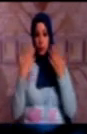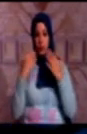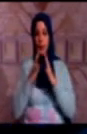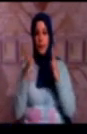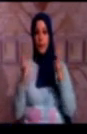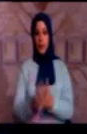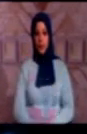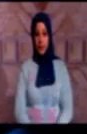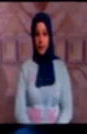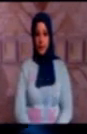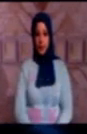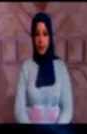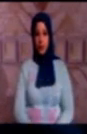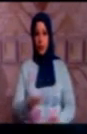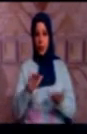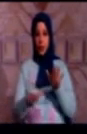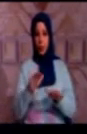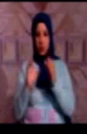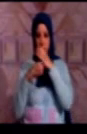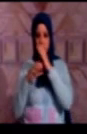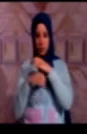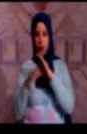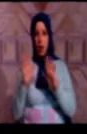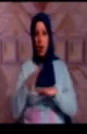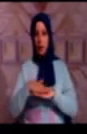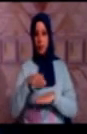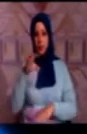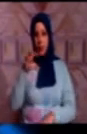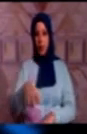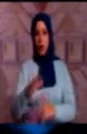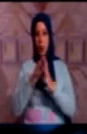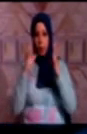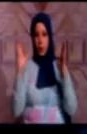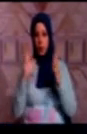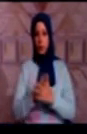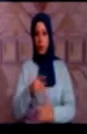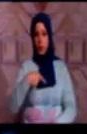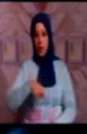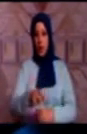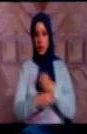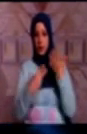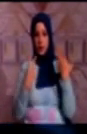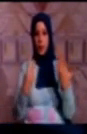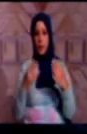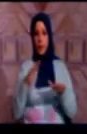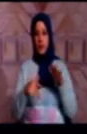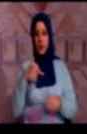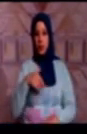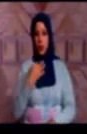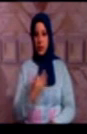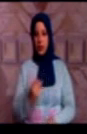الاجواء او متوسط درجات الحراره العظمى على القاهره الكبرى في الظل هتكون خلال هذا الاسبوع ما بين 36